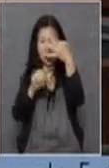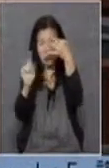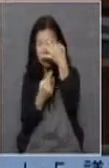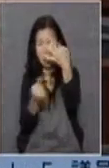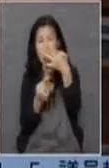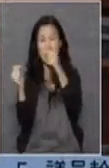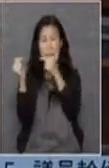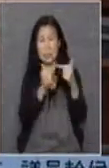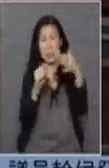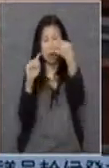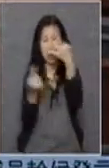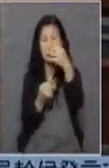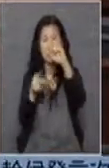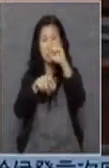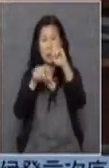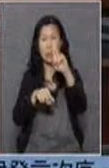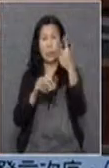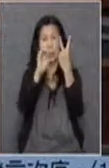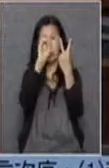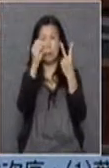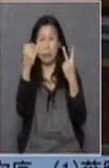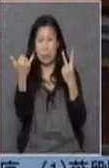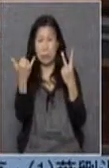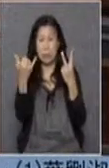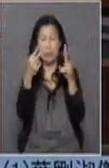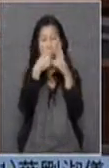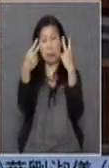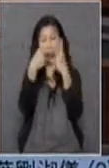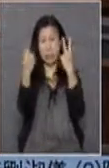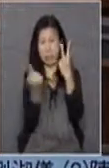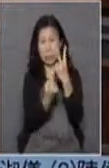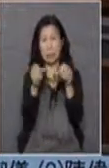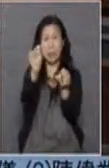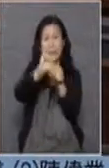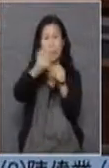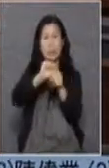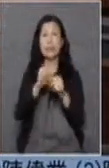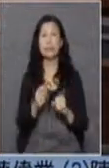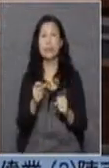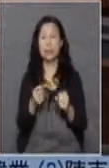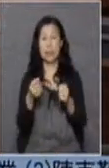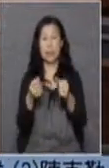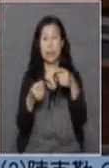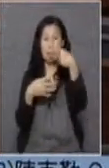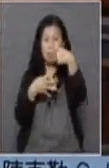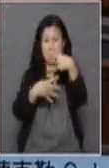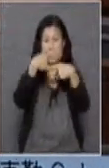3萬至39,000元，較2006年的220,000呢是增加了大約1/4。